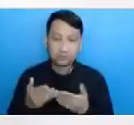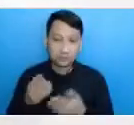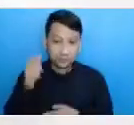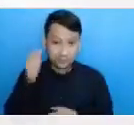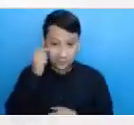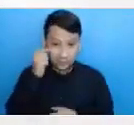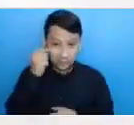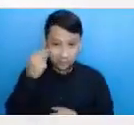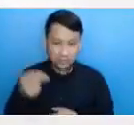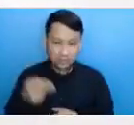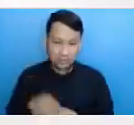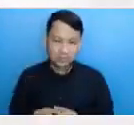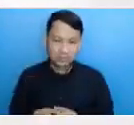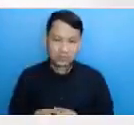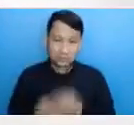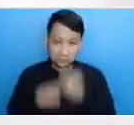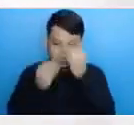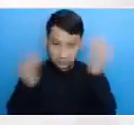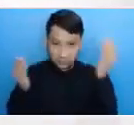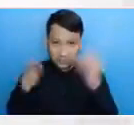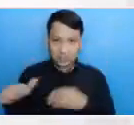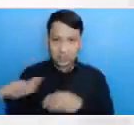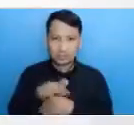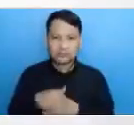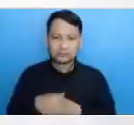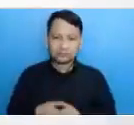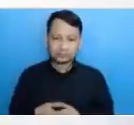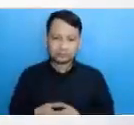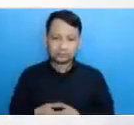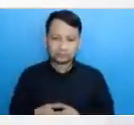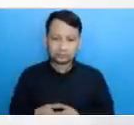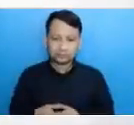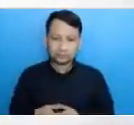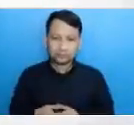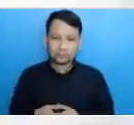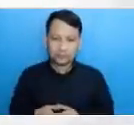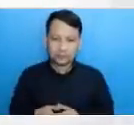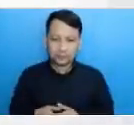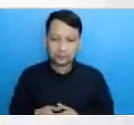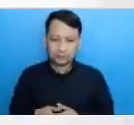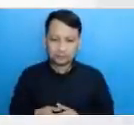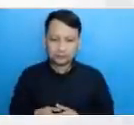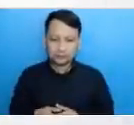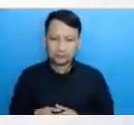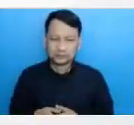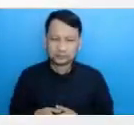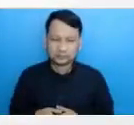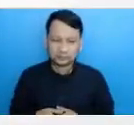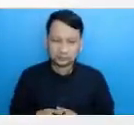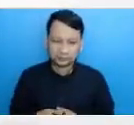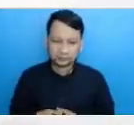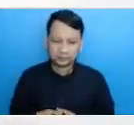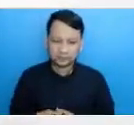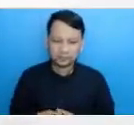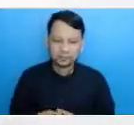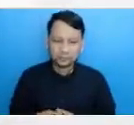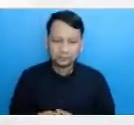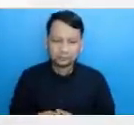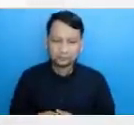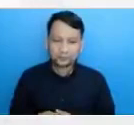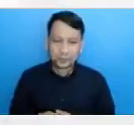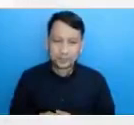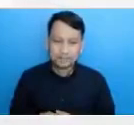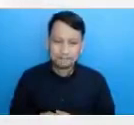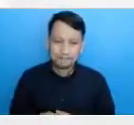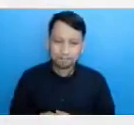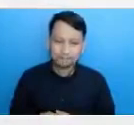1,240,716 na nahawahan ng sakit. Nakapagtala rin ang DOH ng 5,257 na mga bagong kaso,